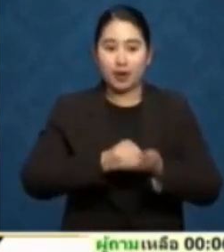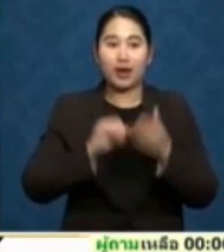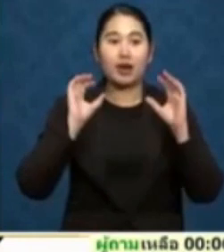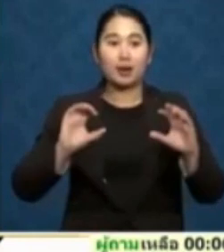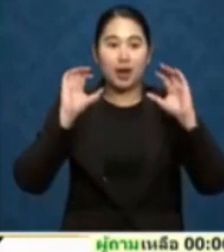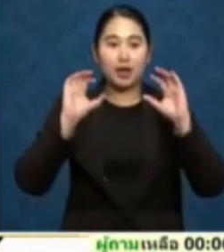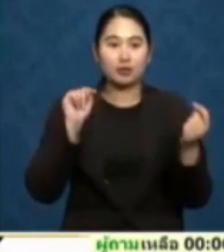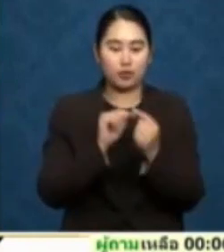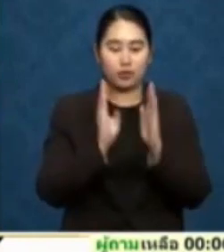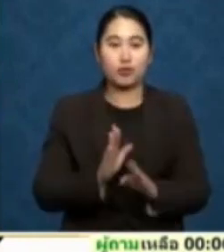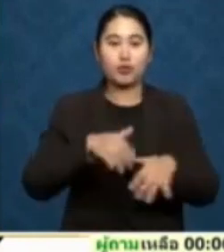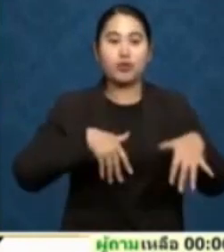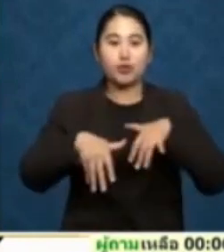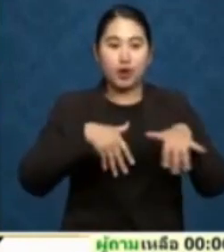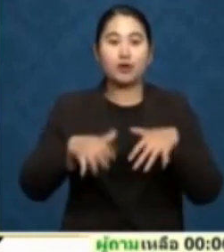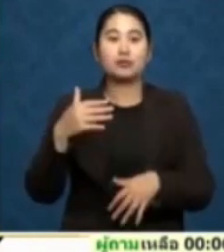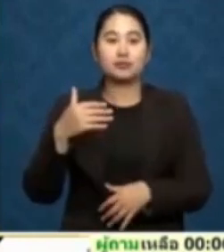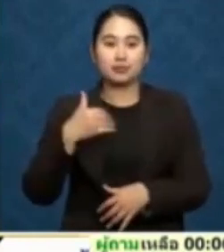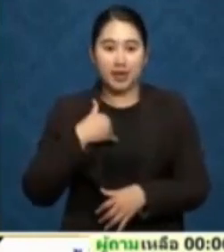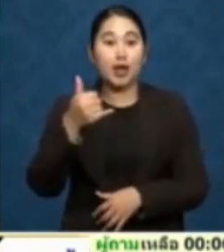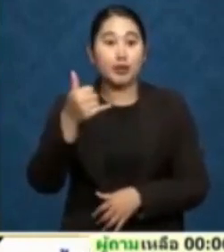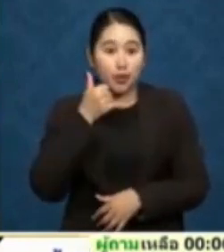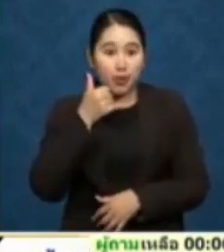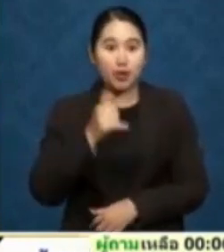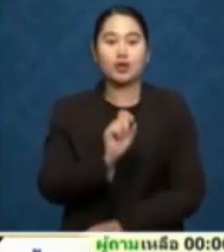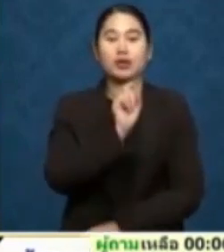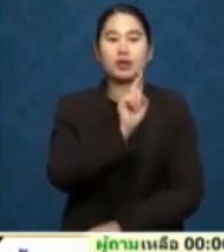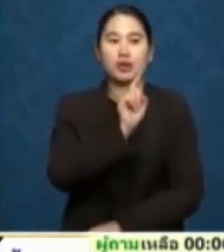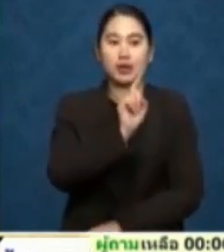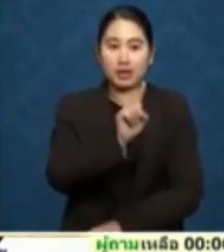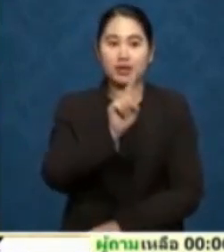นโทร14ตัวนะครับ